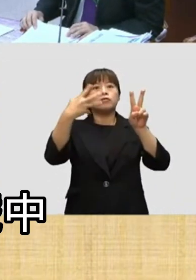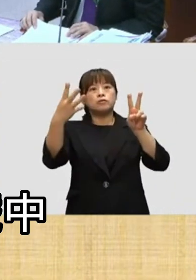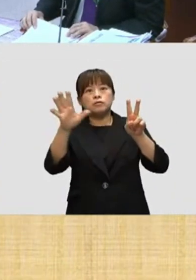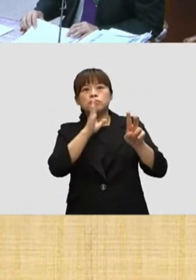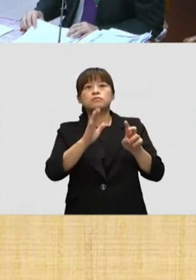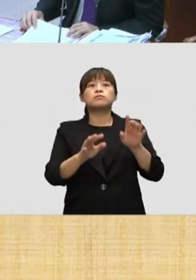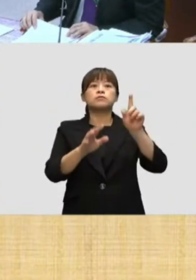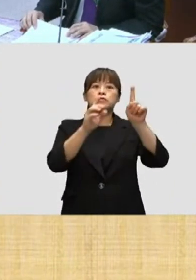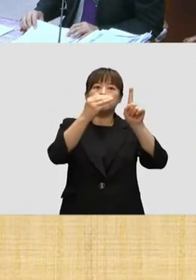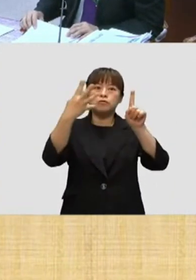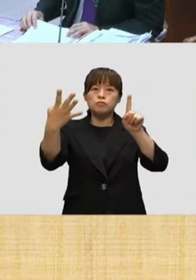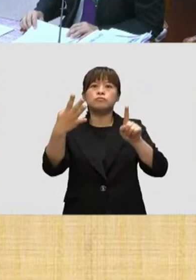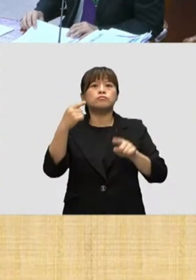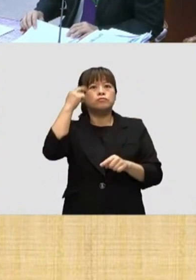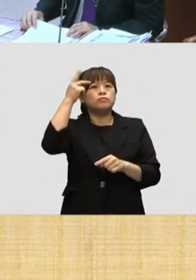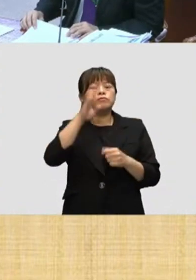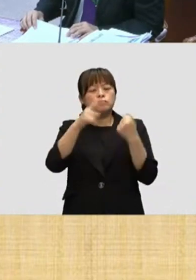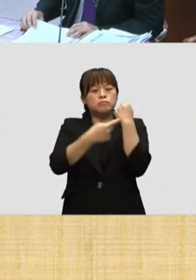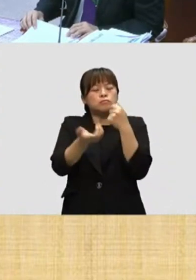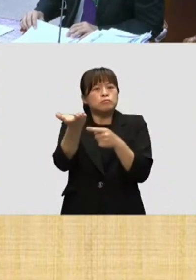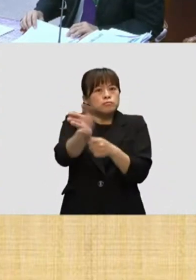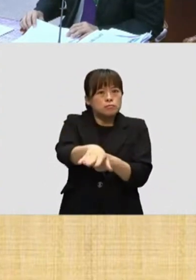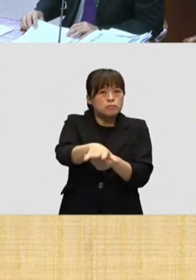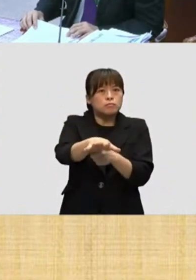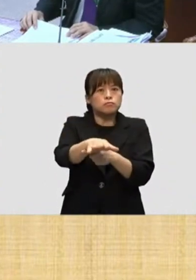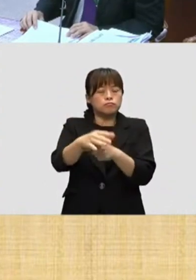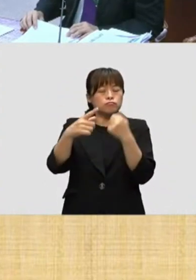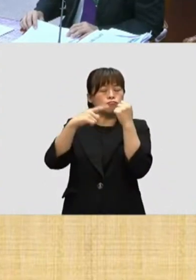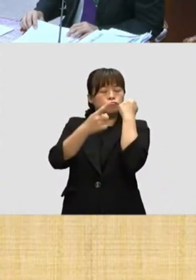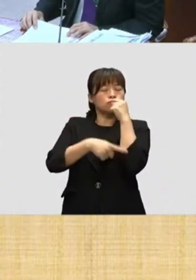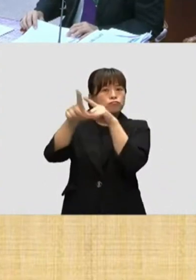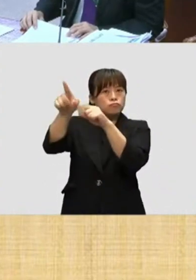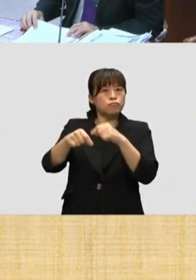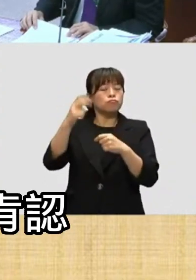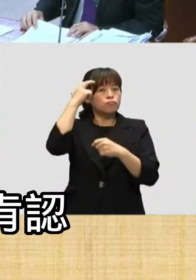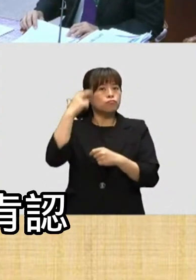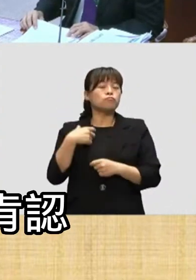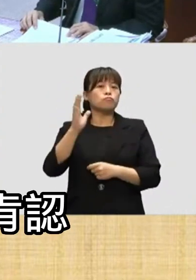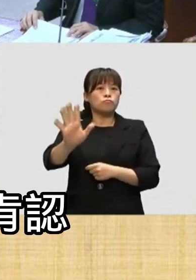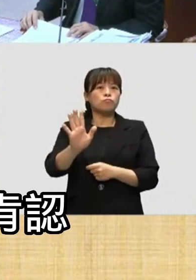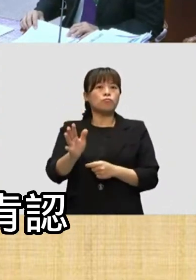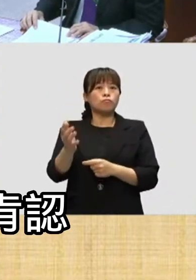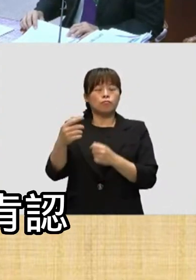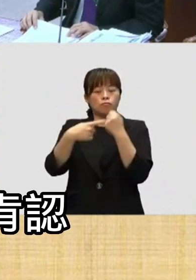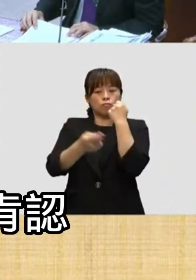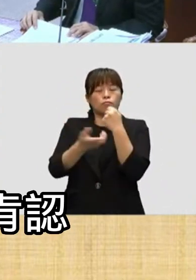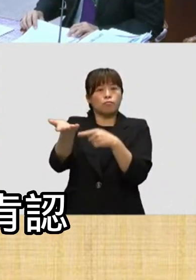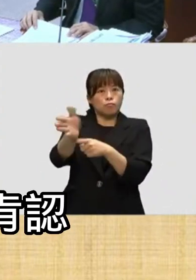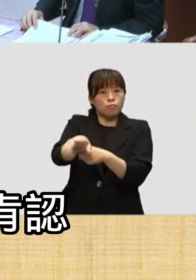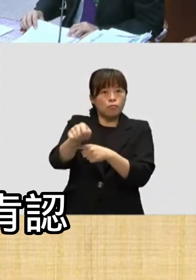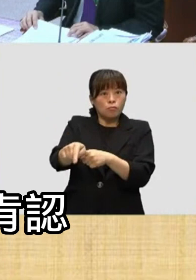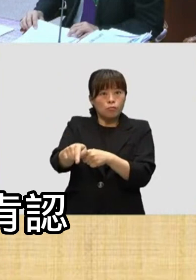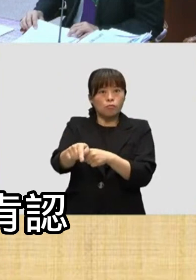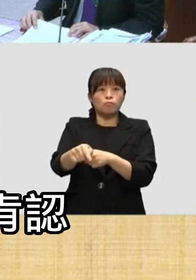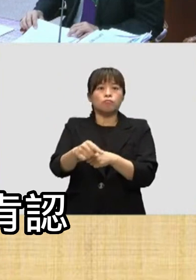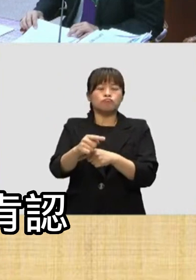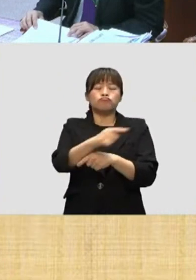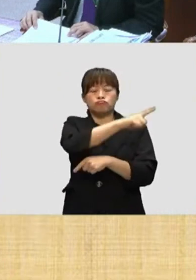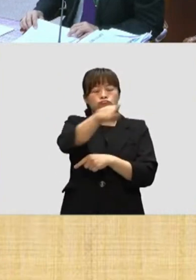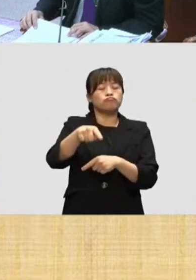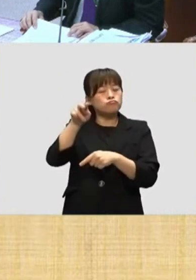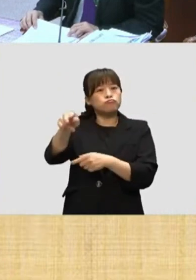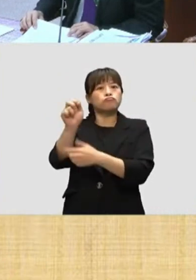194/263/467号中，均认为死刑相关规定合宪，死刑制度已经长期为我国宪政秩序所肯